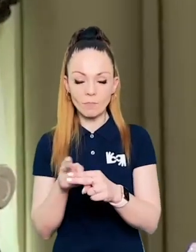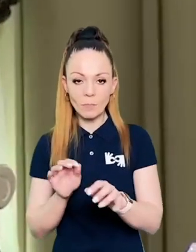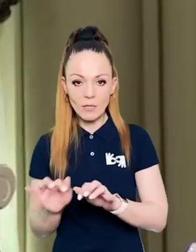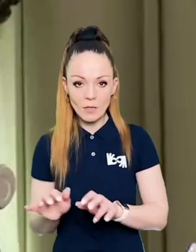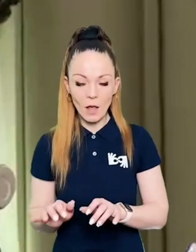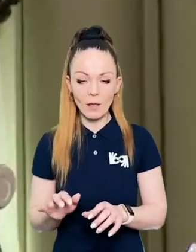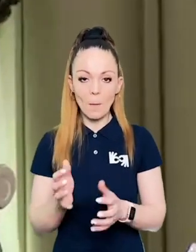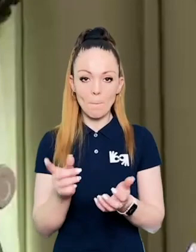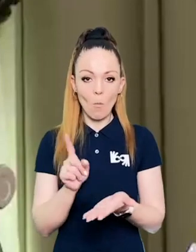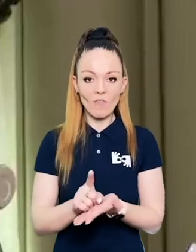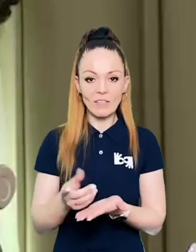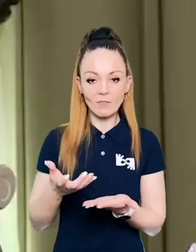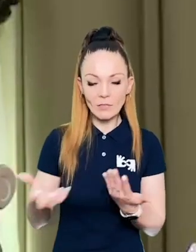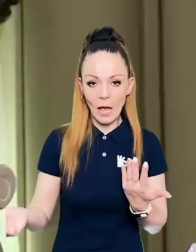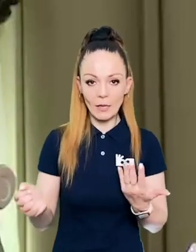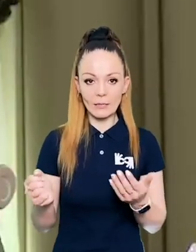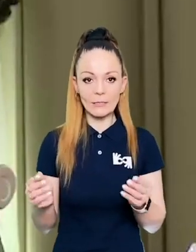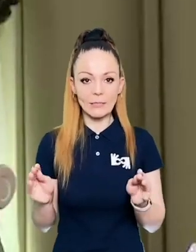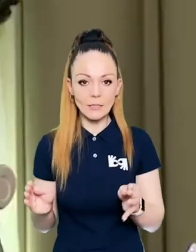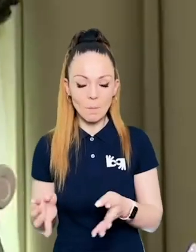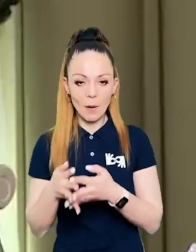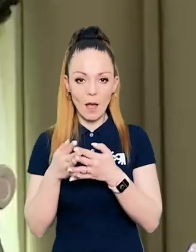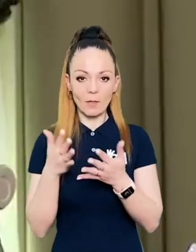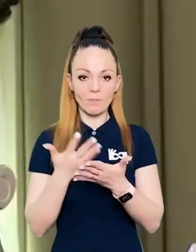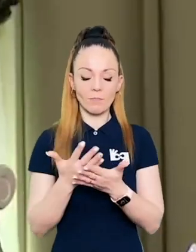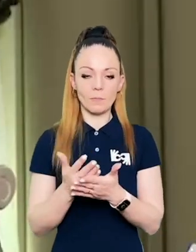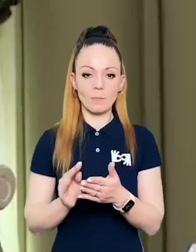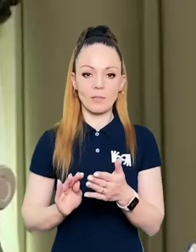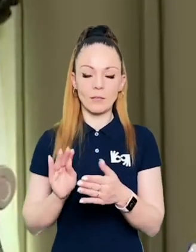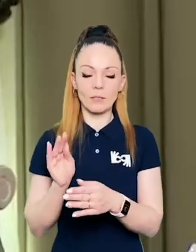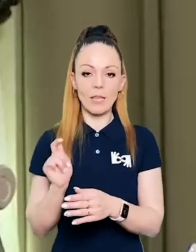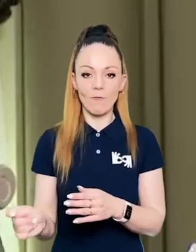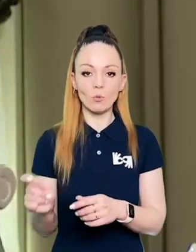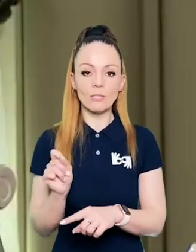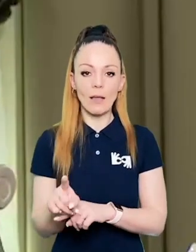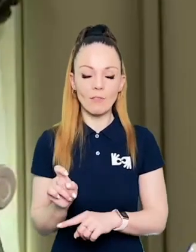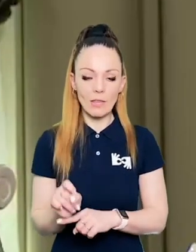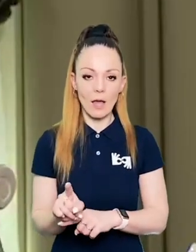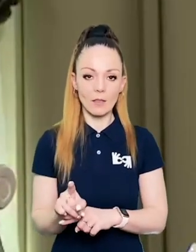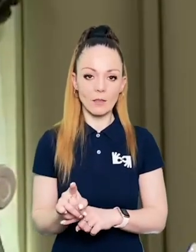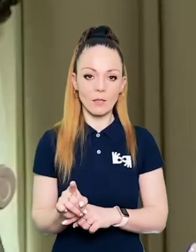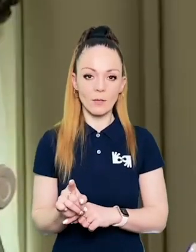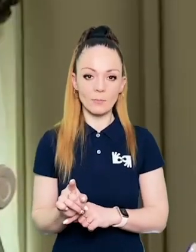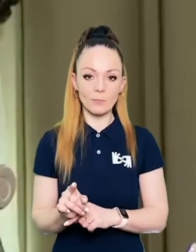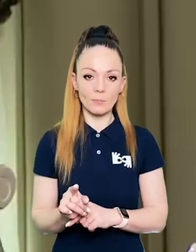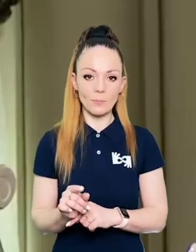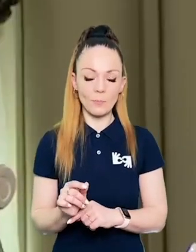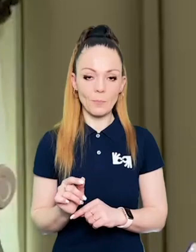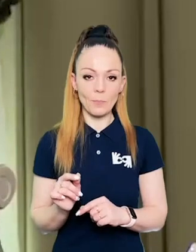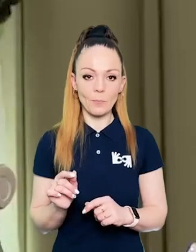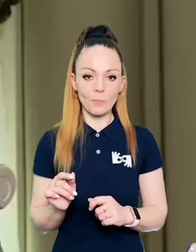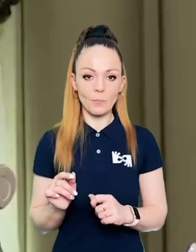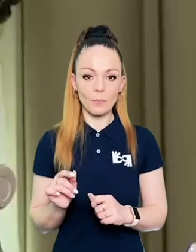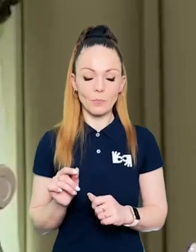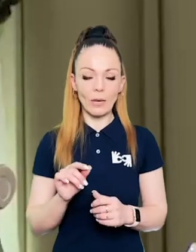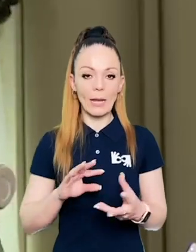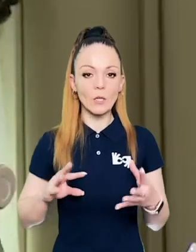спічрайтер повинен взяти, зібрати. Поставлено, наприклад, завдання